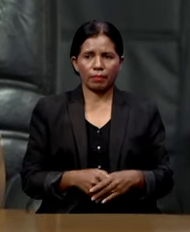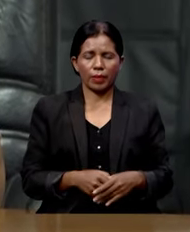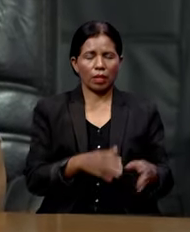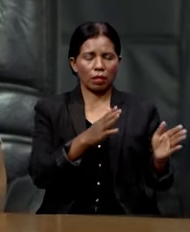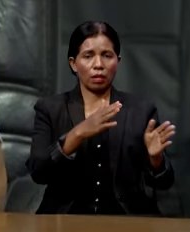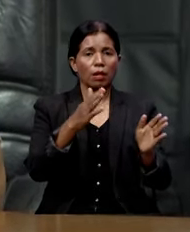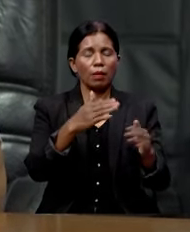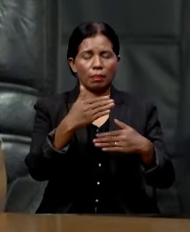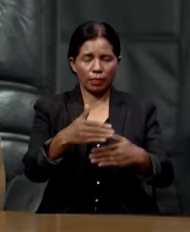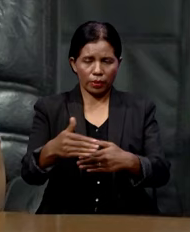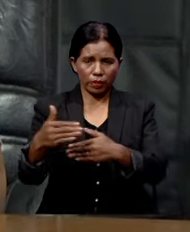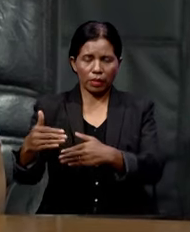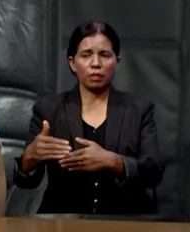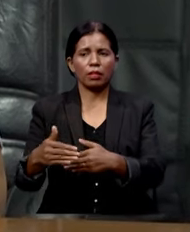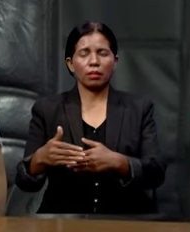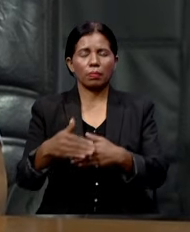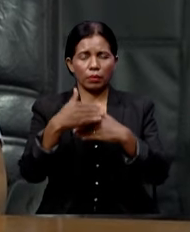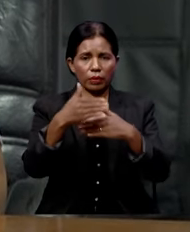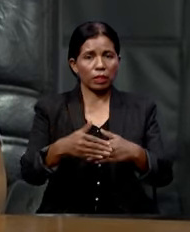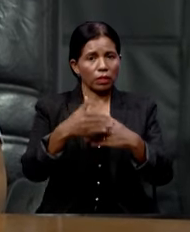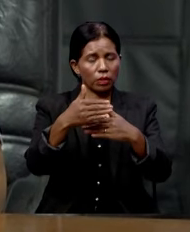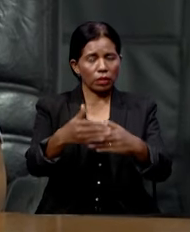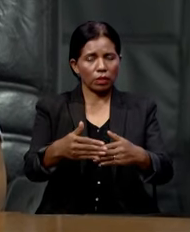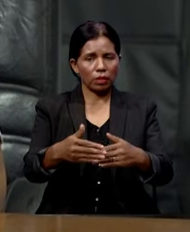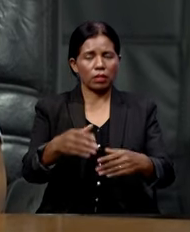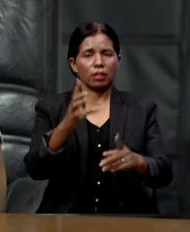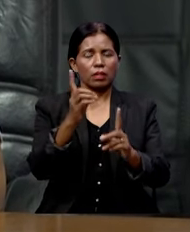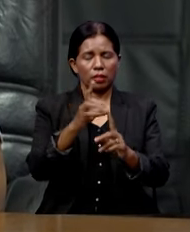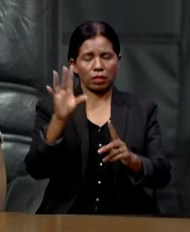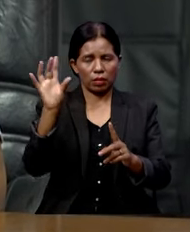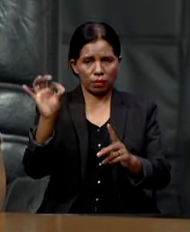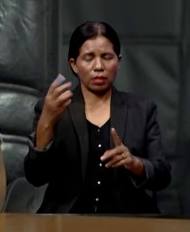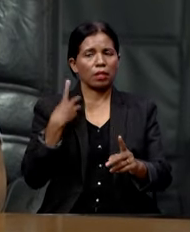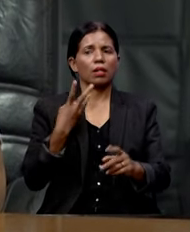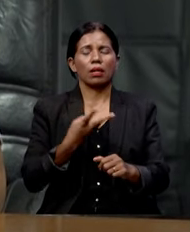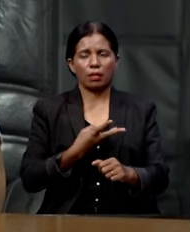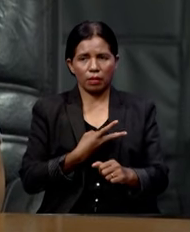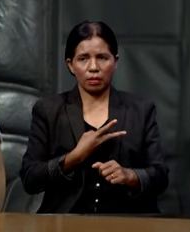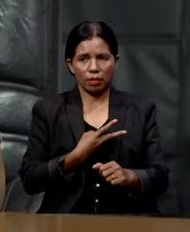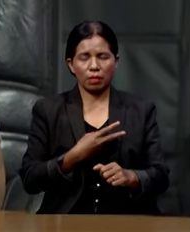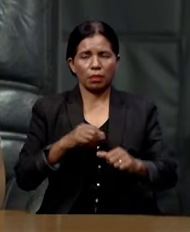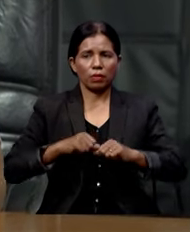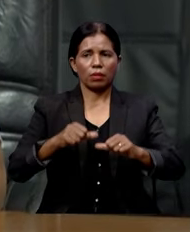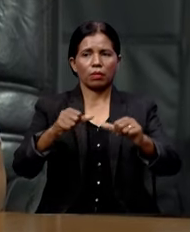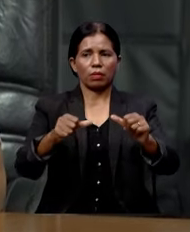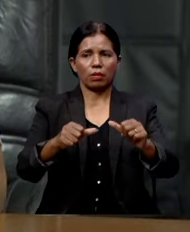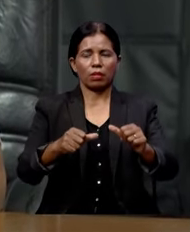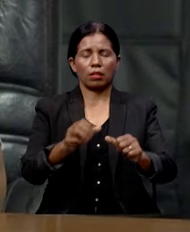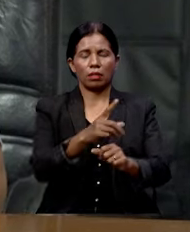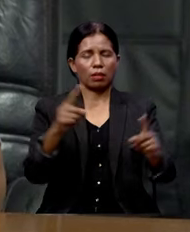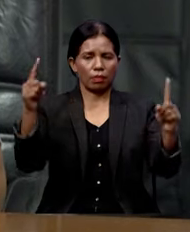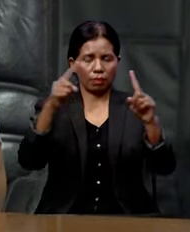ela bolu prosesu gia ovi tu ba ne di kusma ka ami ne kontinu alo korespondensia ba